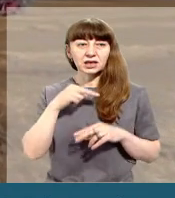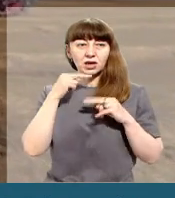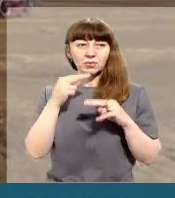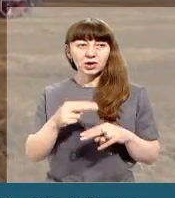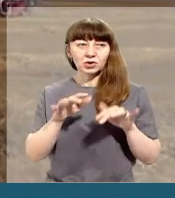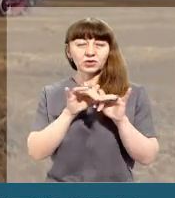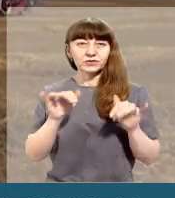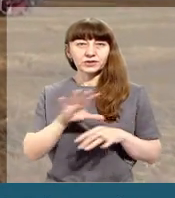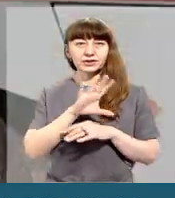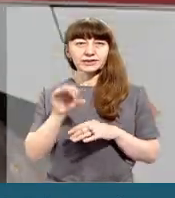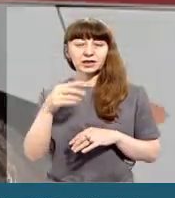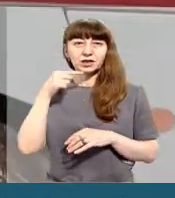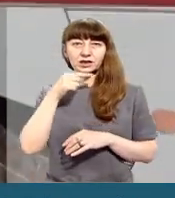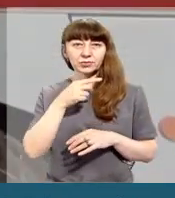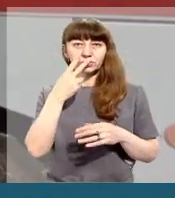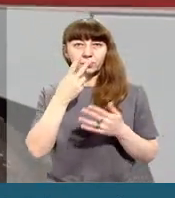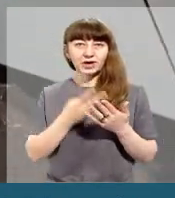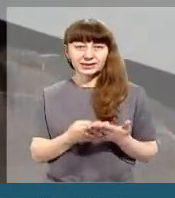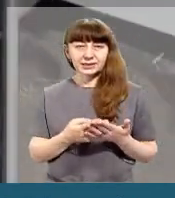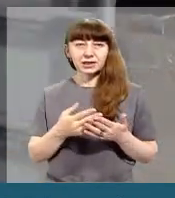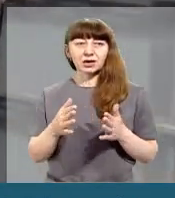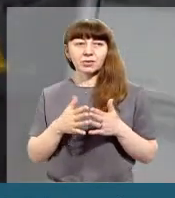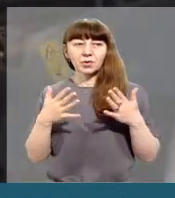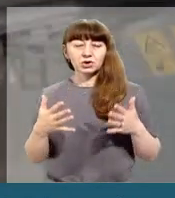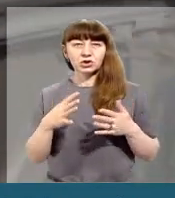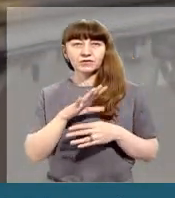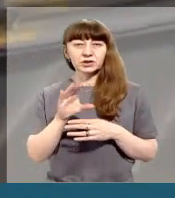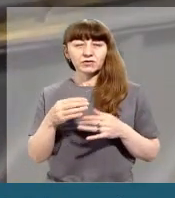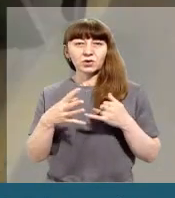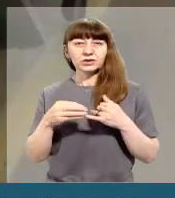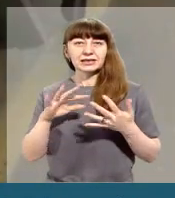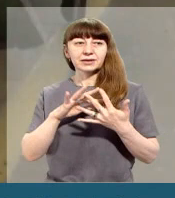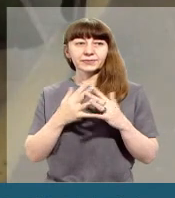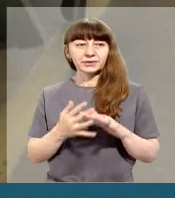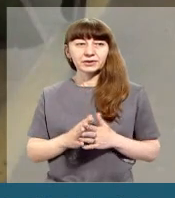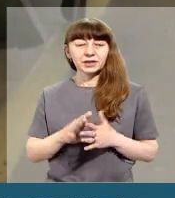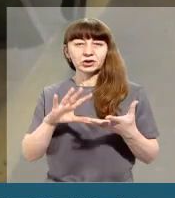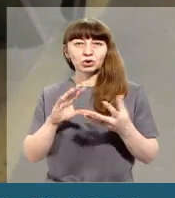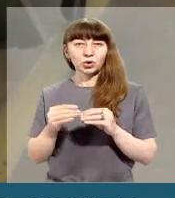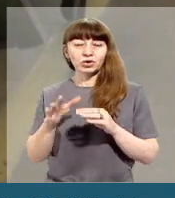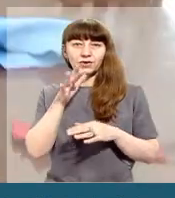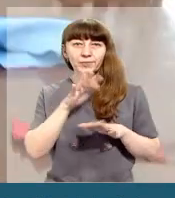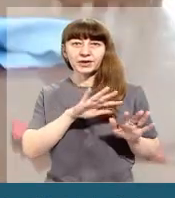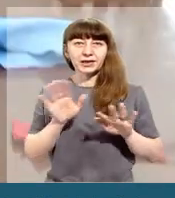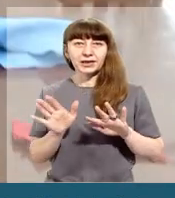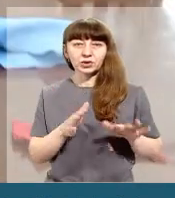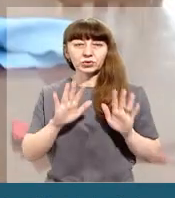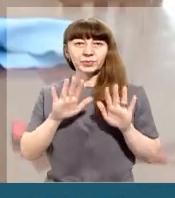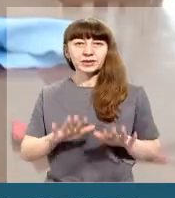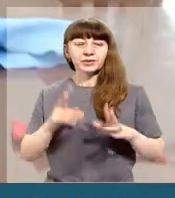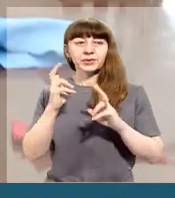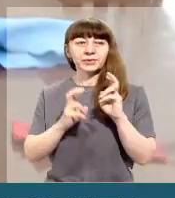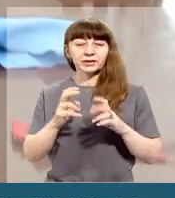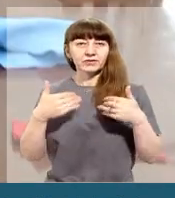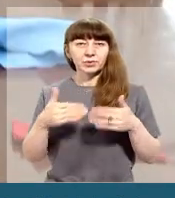макроэкономикалық көрсеткіштерде өсім байқалады. Әсірсе агроөнеркәсіптік кешенде. Жылды кәсіпорындар есепті кезеңде 660 миллиард теңгенің